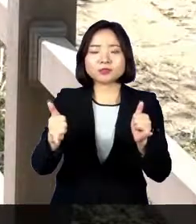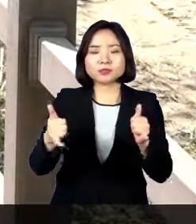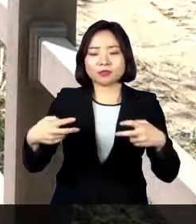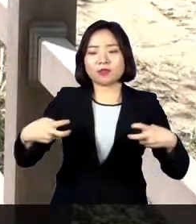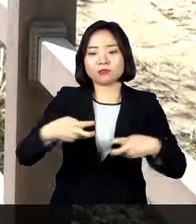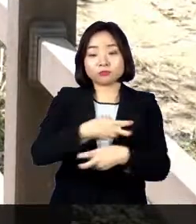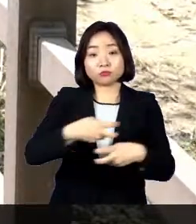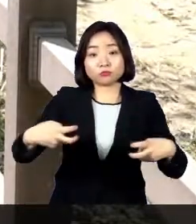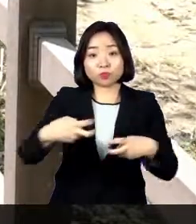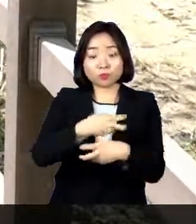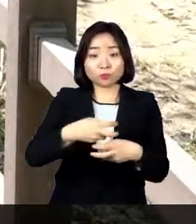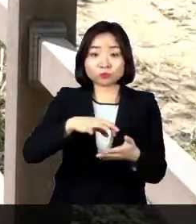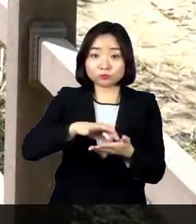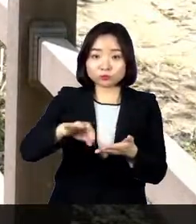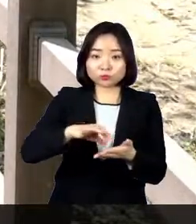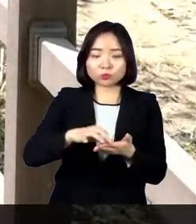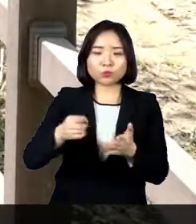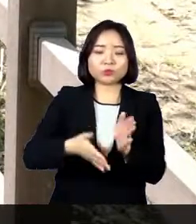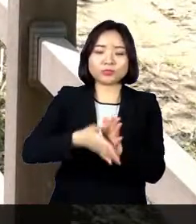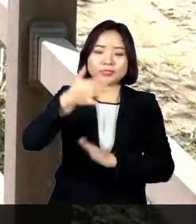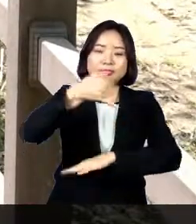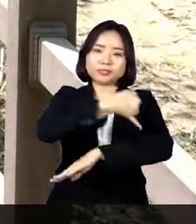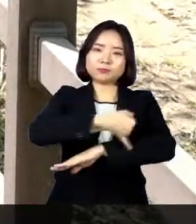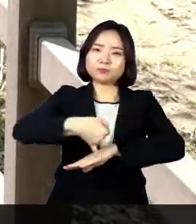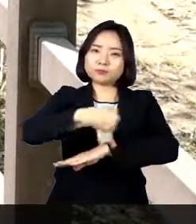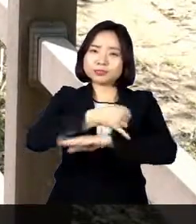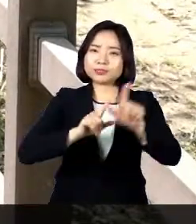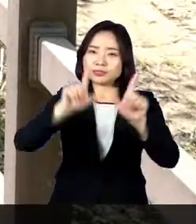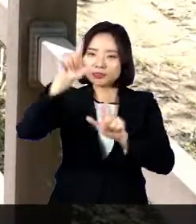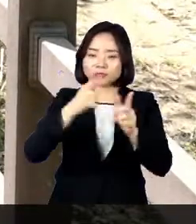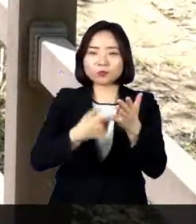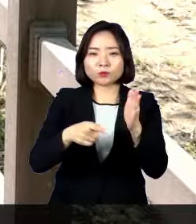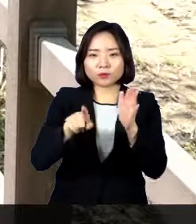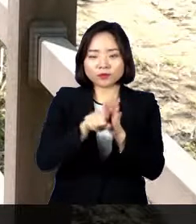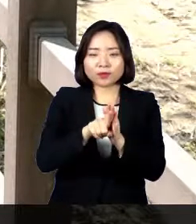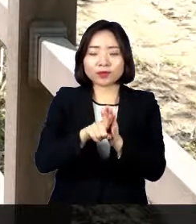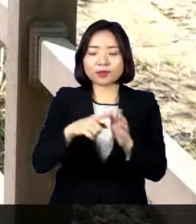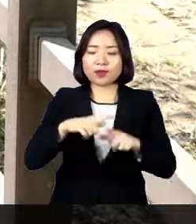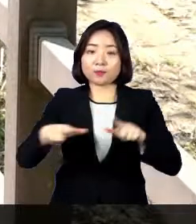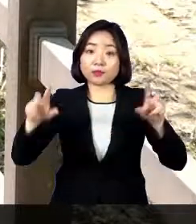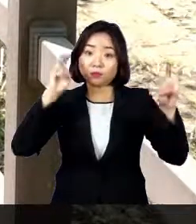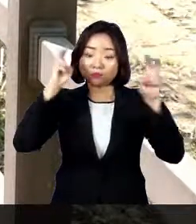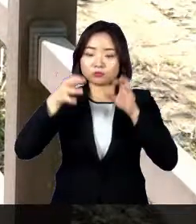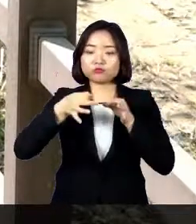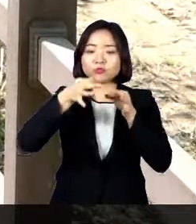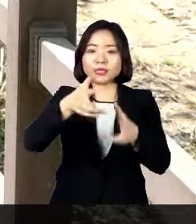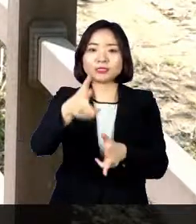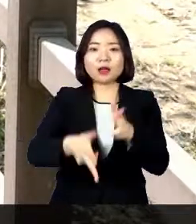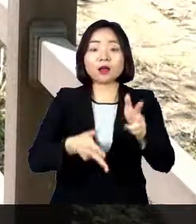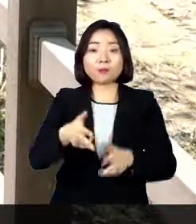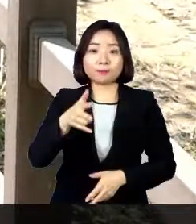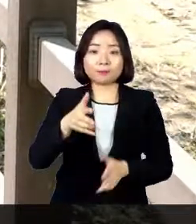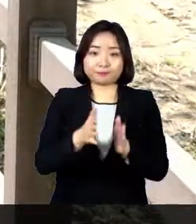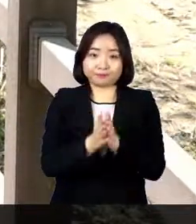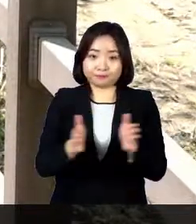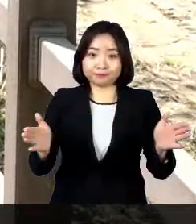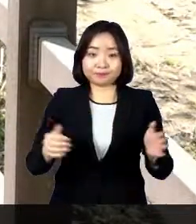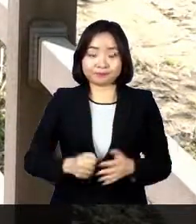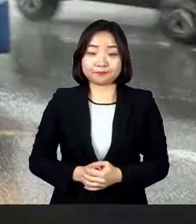시민들의 쾌적하고 편리한 대중교통 이용과 도시 이미지 제고를 위해 시내버스 승강장 민간 투자 사업을 진행하고